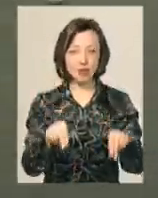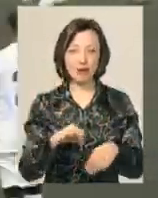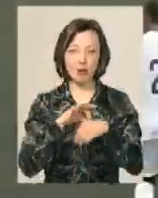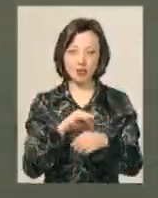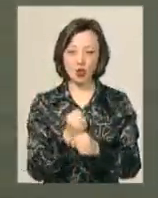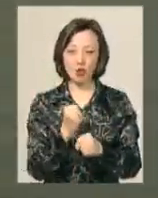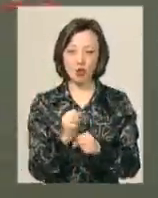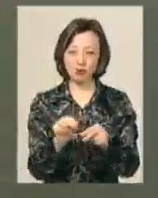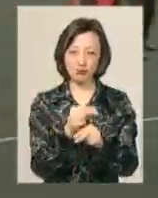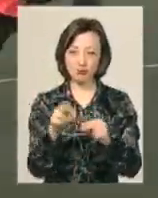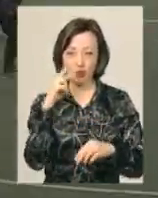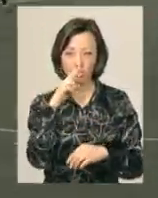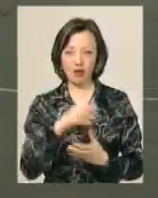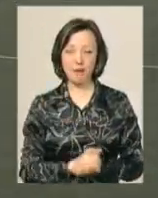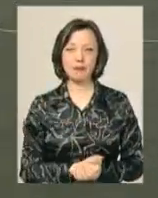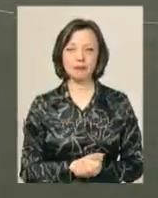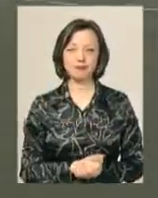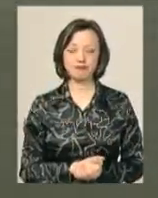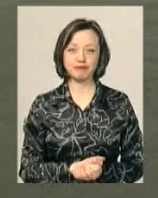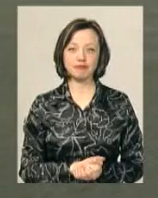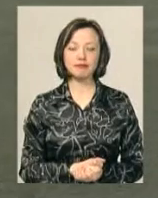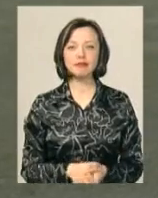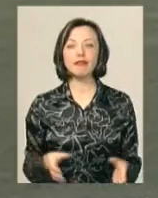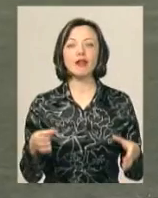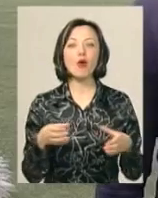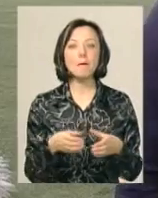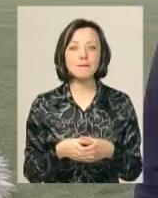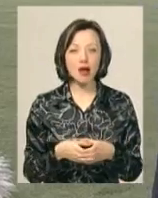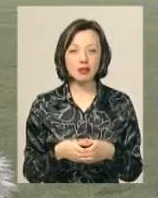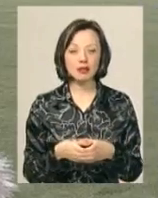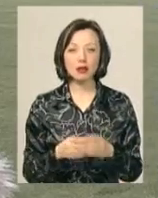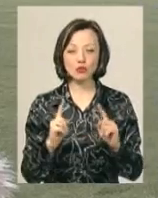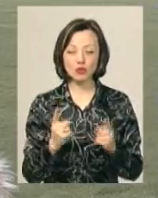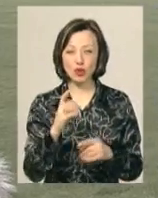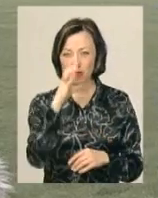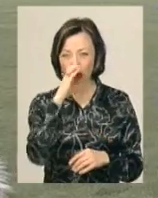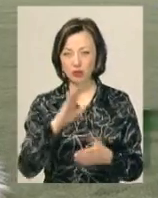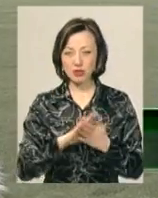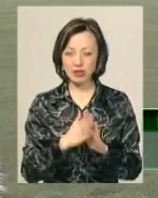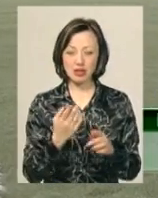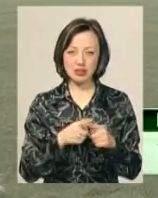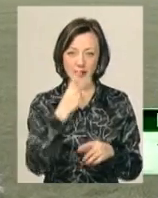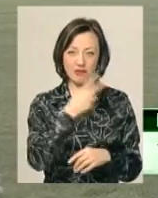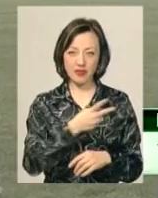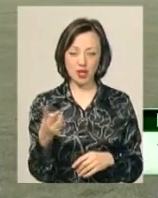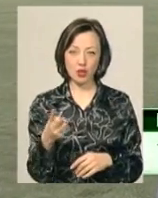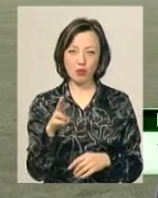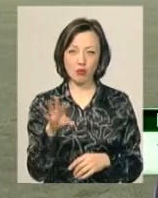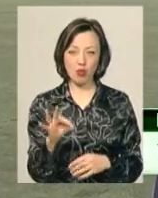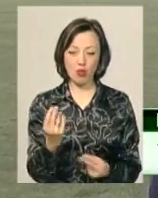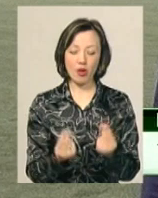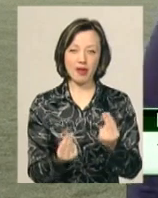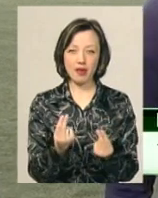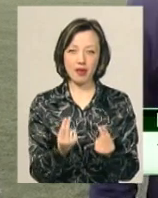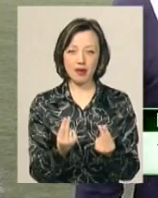провести роботу над помилками. Команда в дуже поганому стані. Це видно по